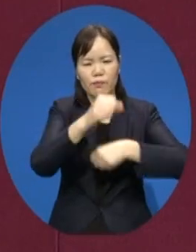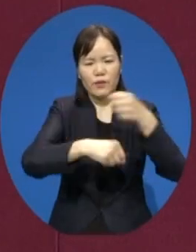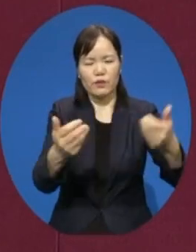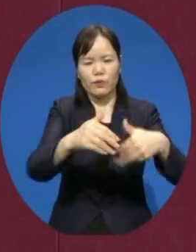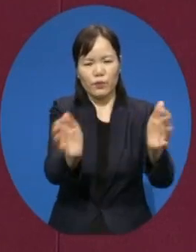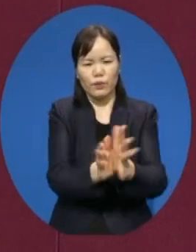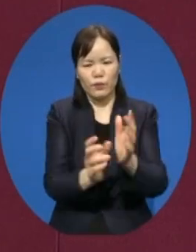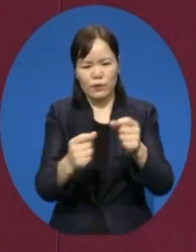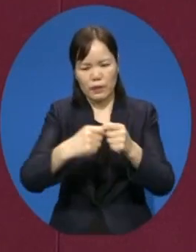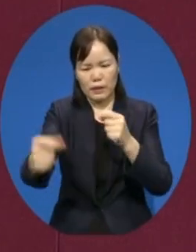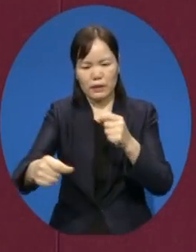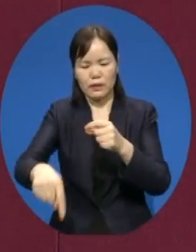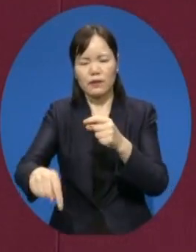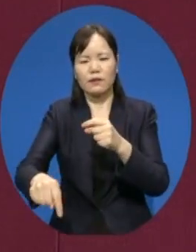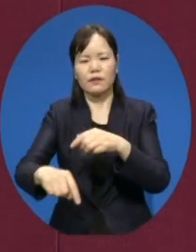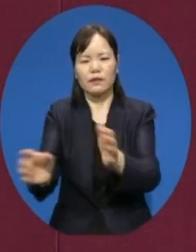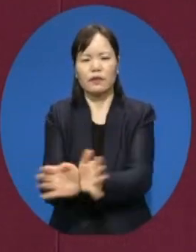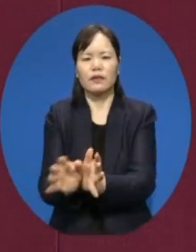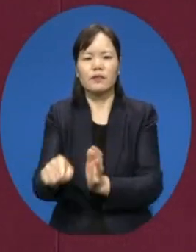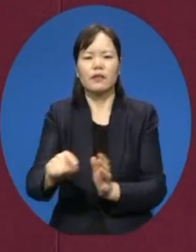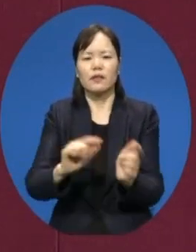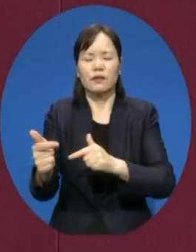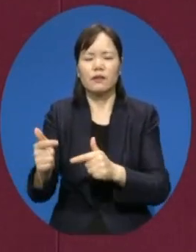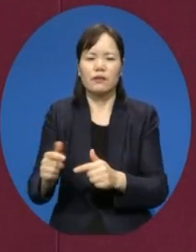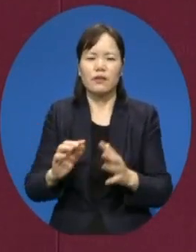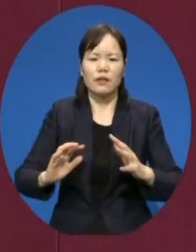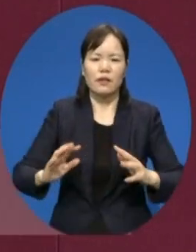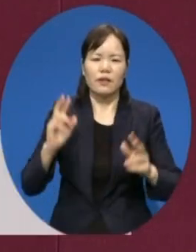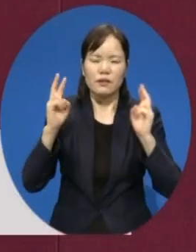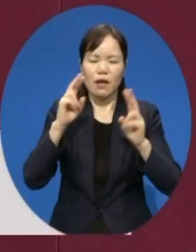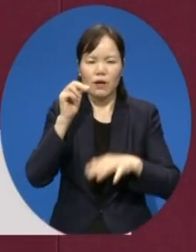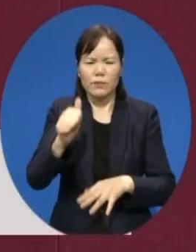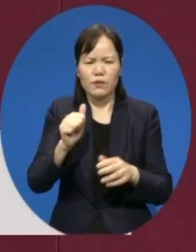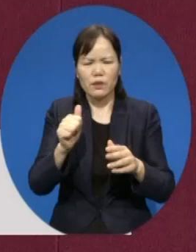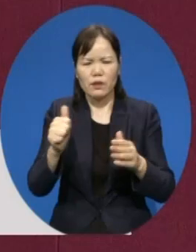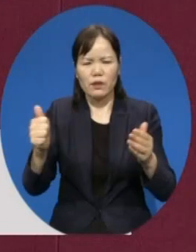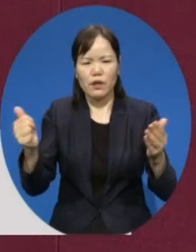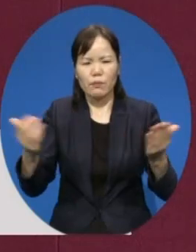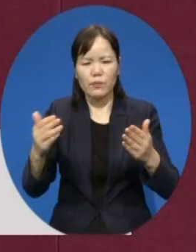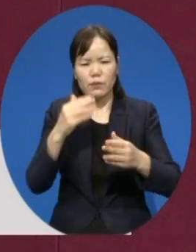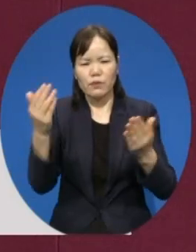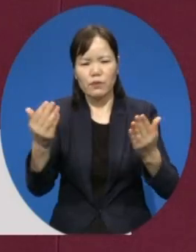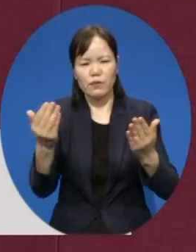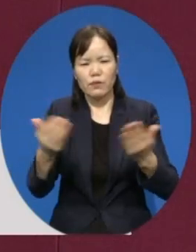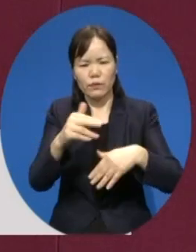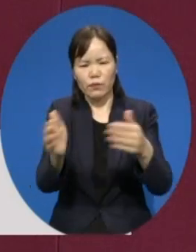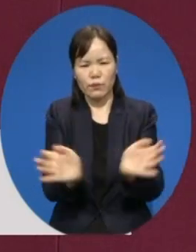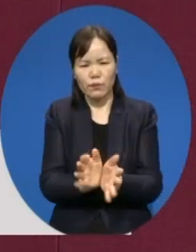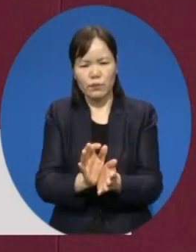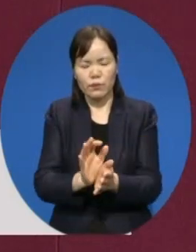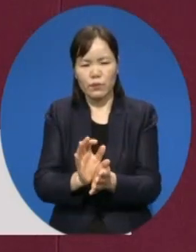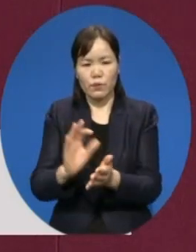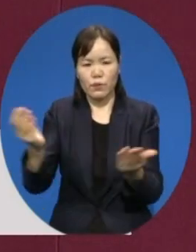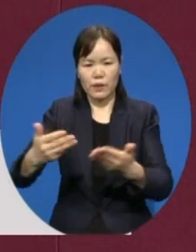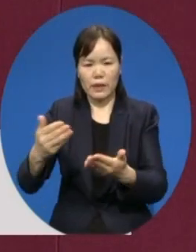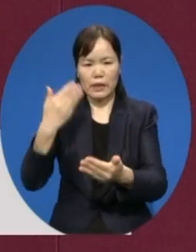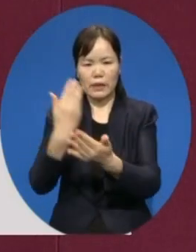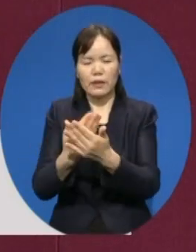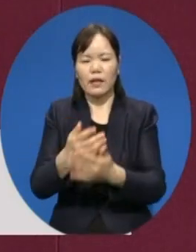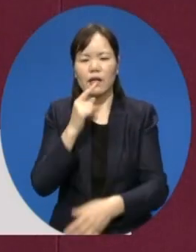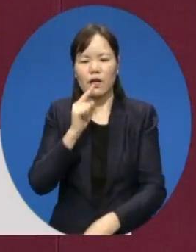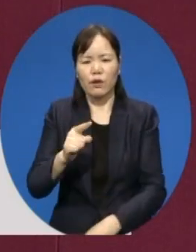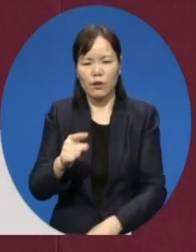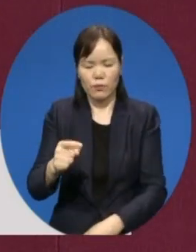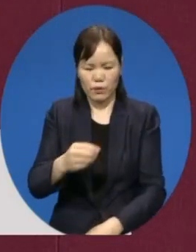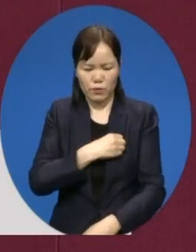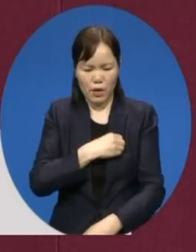이들은 사업자 들어 일감 무조건 민주노총에게 달라고 요구합니다. 자신들 조합원만 채용하라고 협박한다고